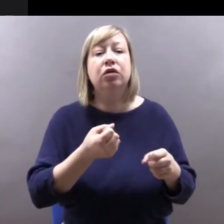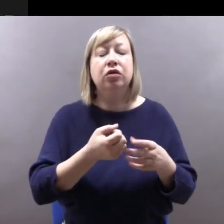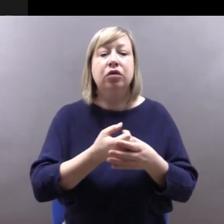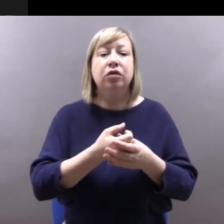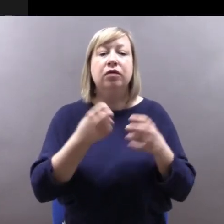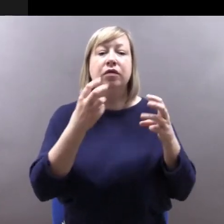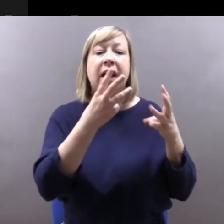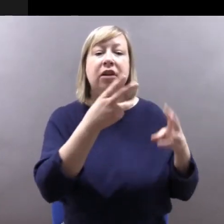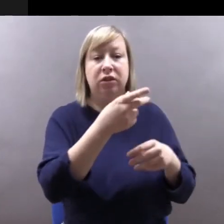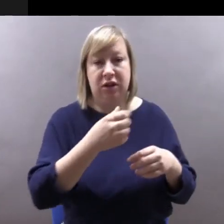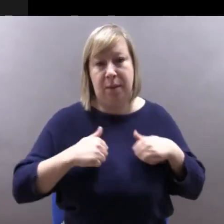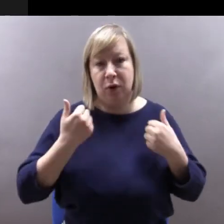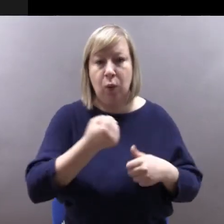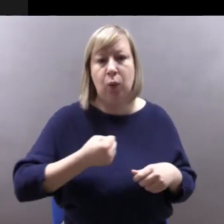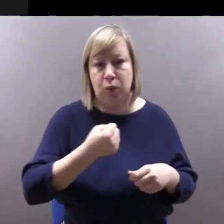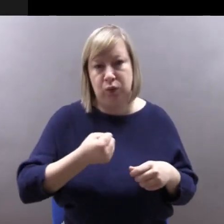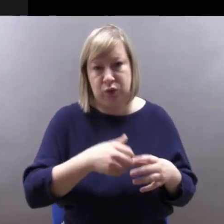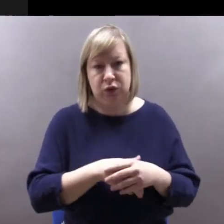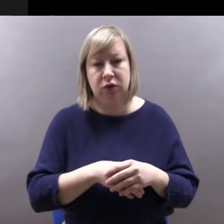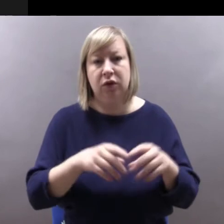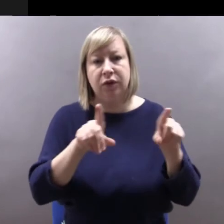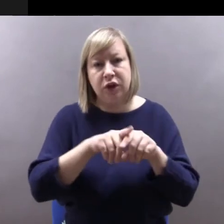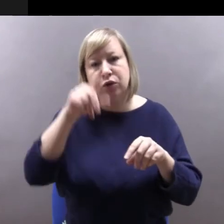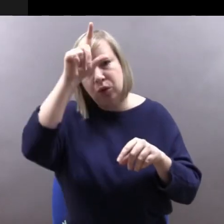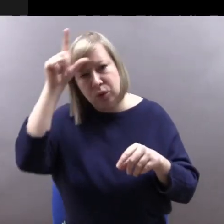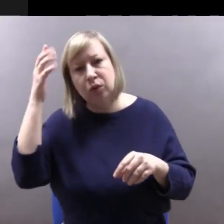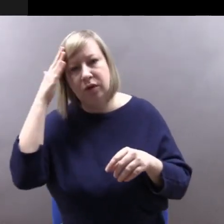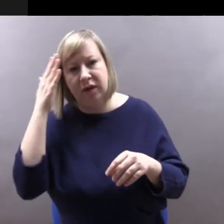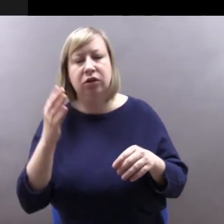obsługą, aby był oswojony i